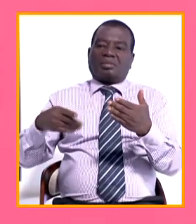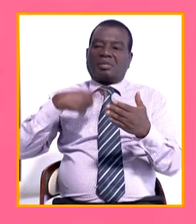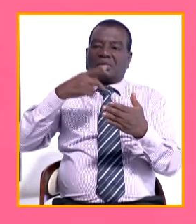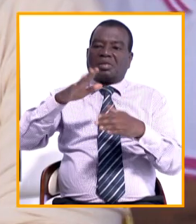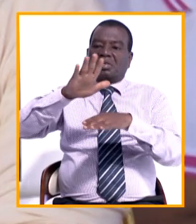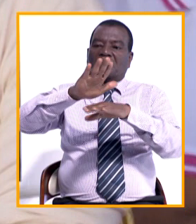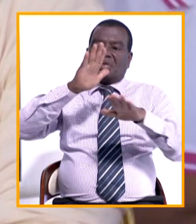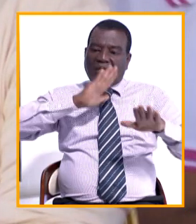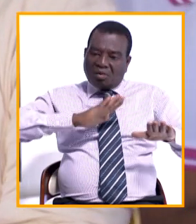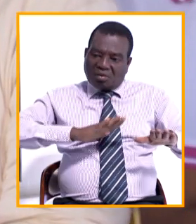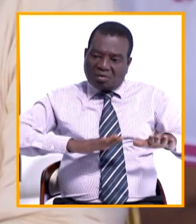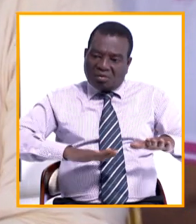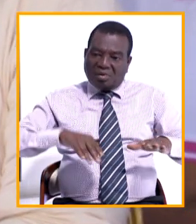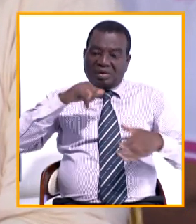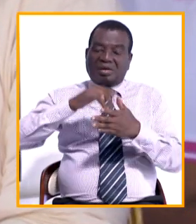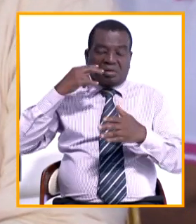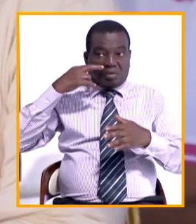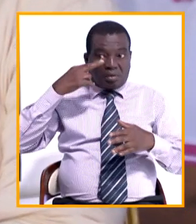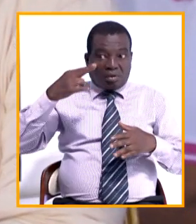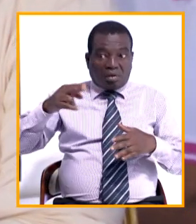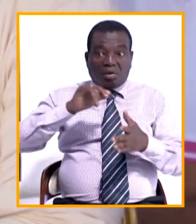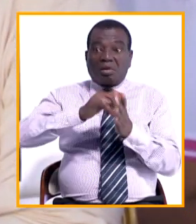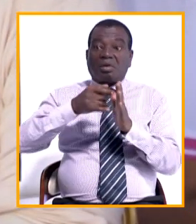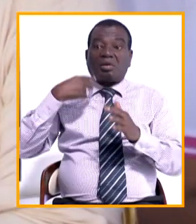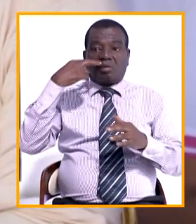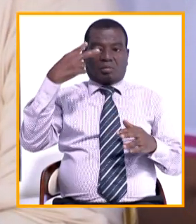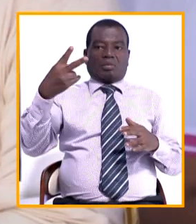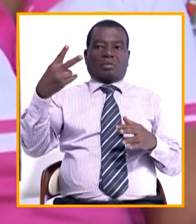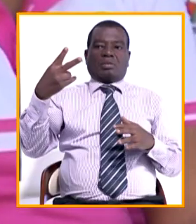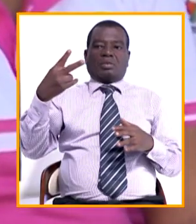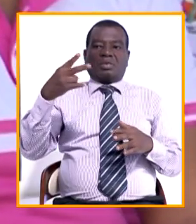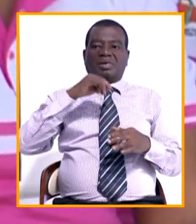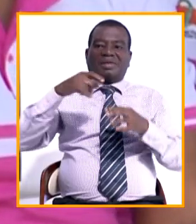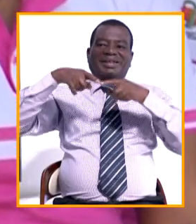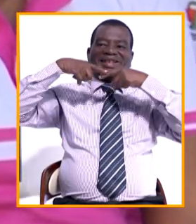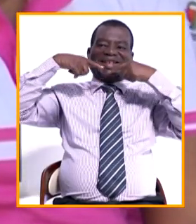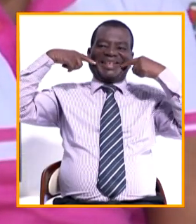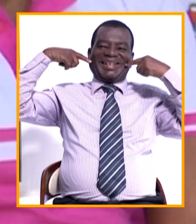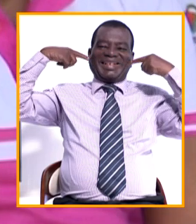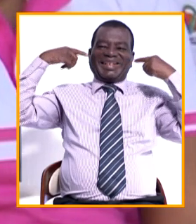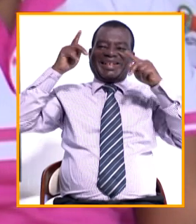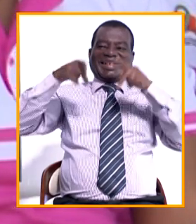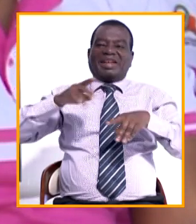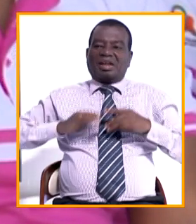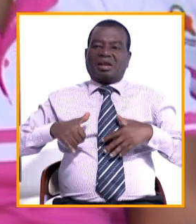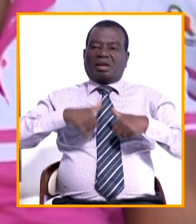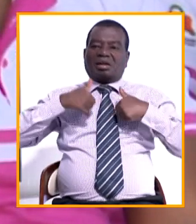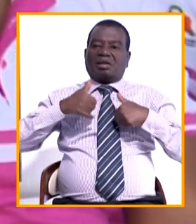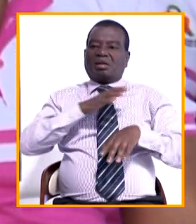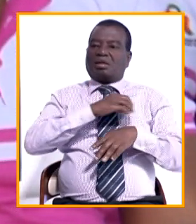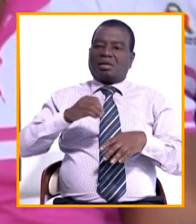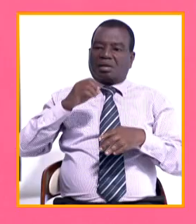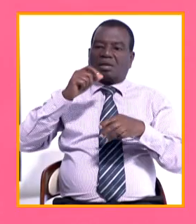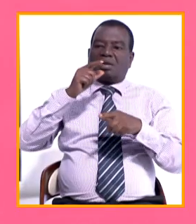vous apaise, c'est le regard de ceux que vous voyez. C'est le sourire des soignants. C'est les mots doux qu'ils